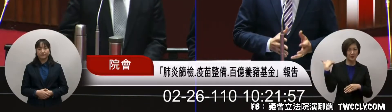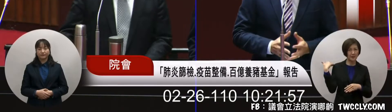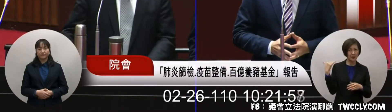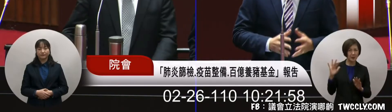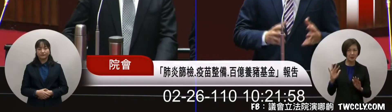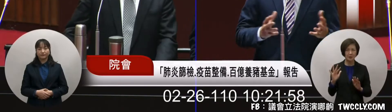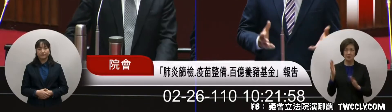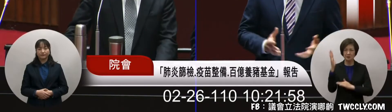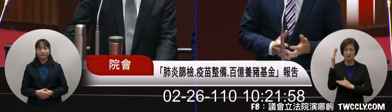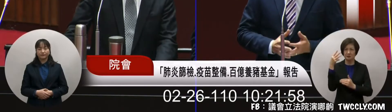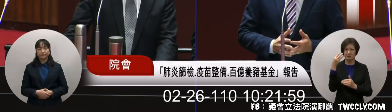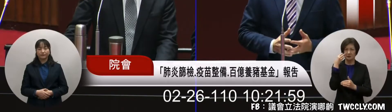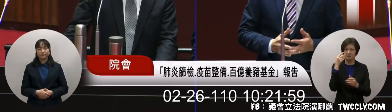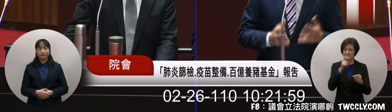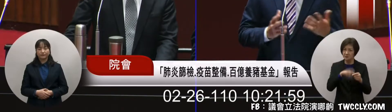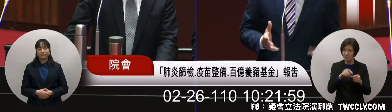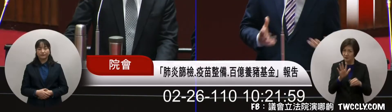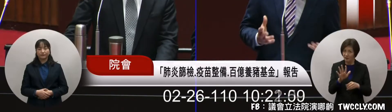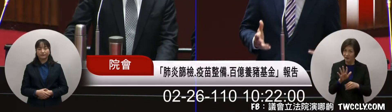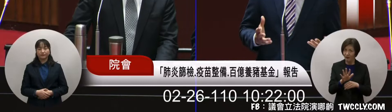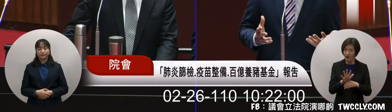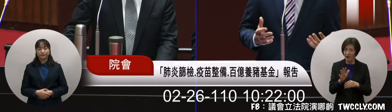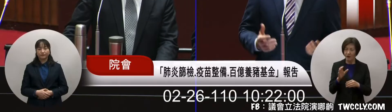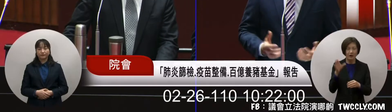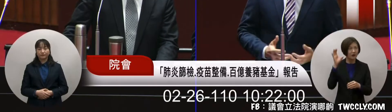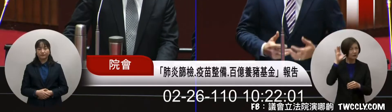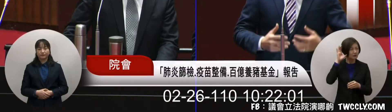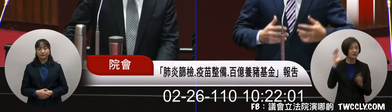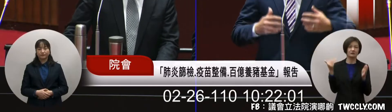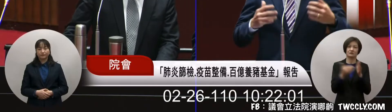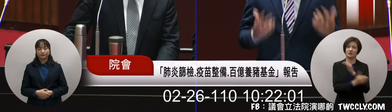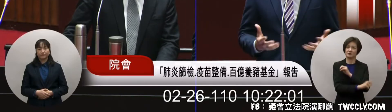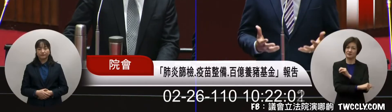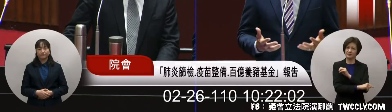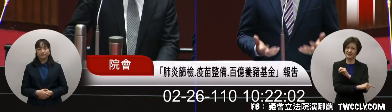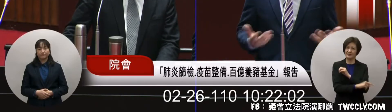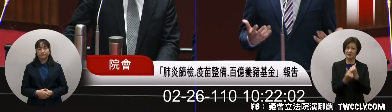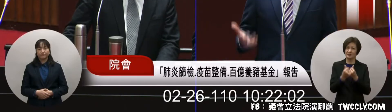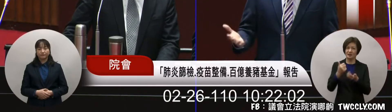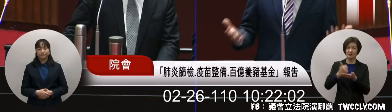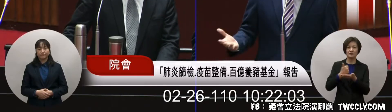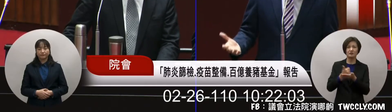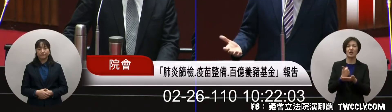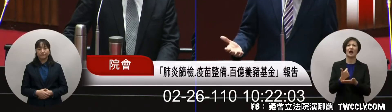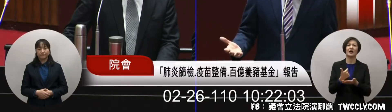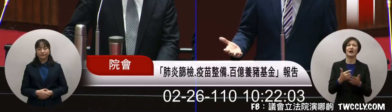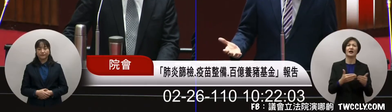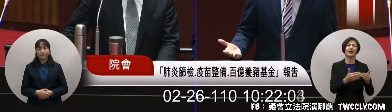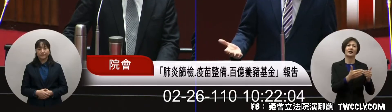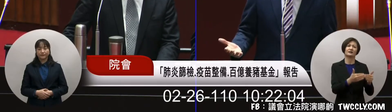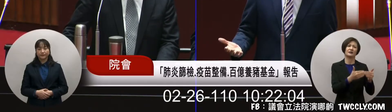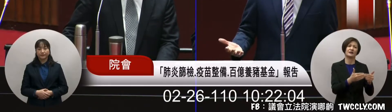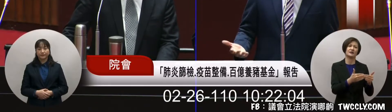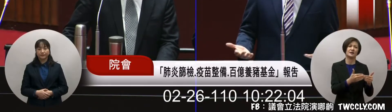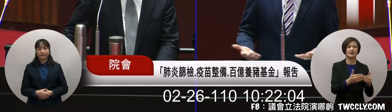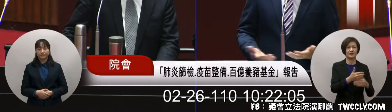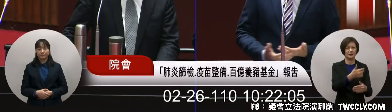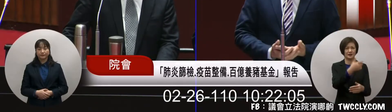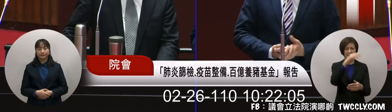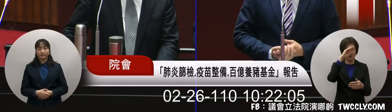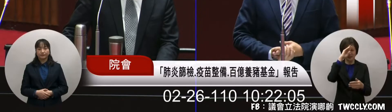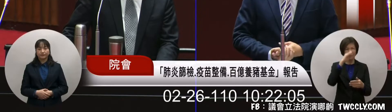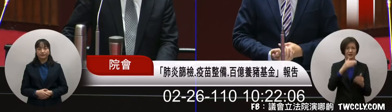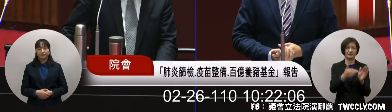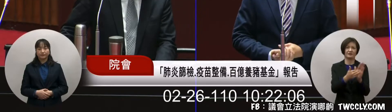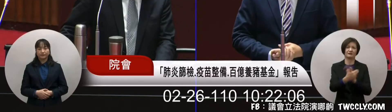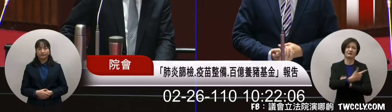治目的，到包括到最后听到最后啦，似乎想要去引进的是为什么不买中国疫苗？我看整个到最后其实就是